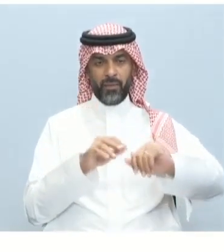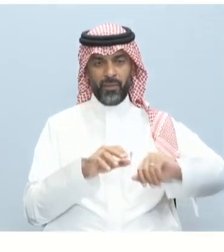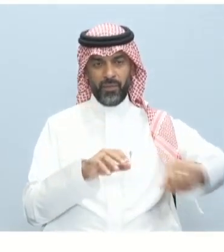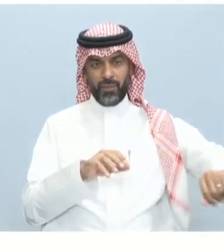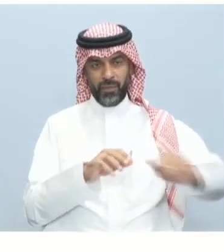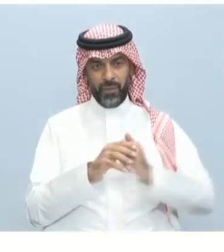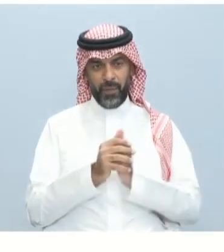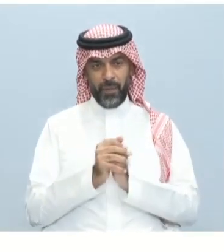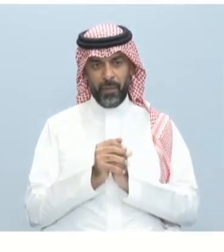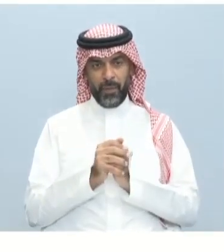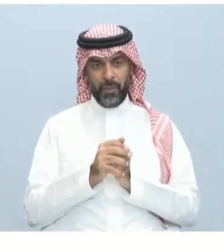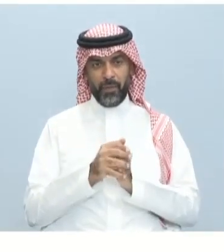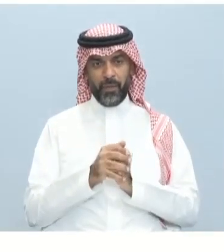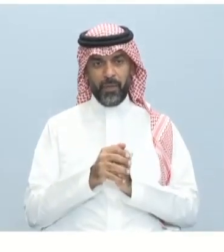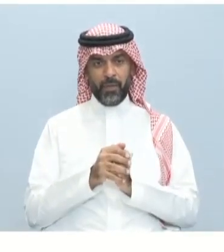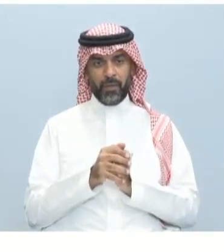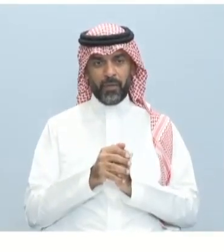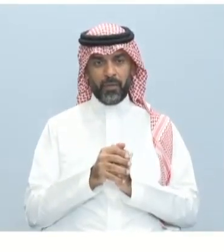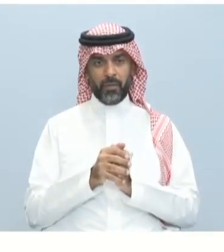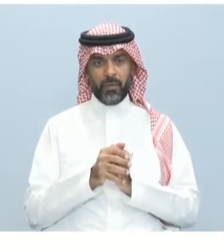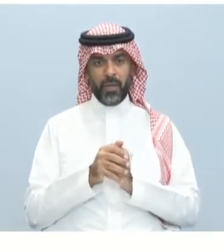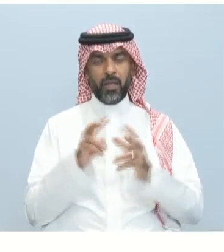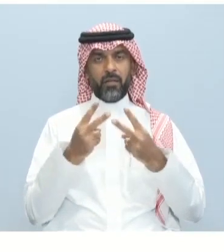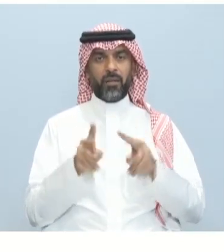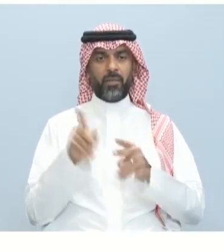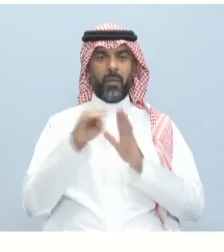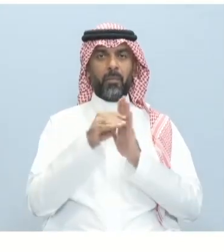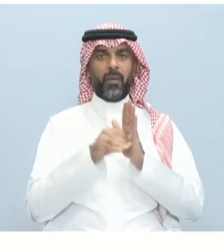فلاج يبدأ البرنامج.